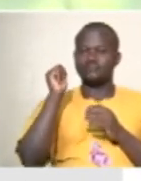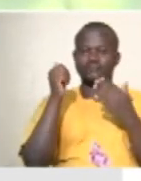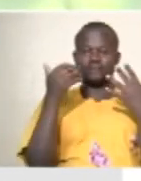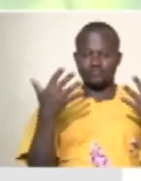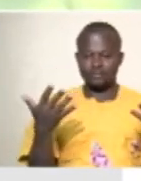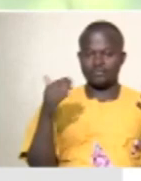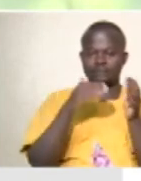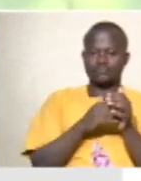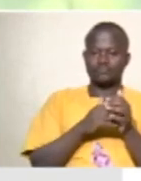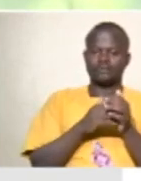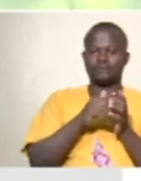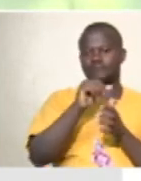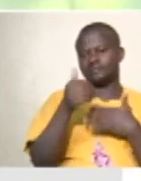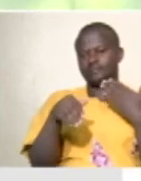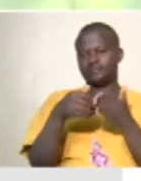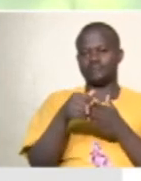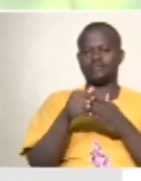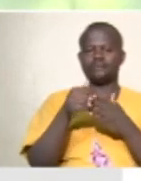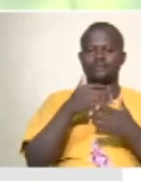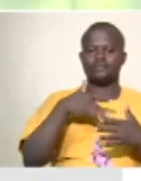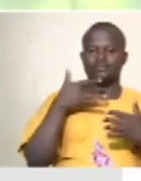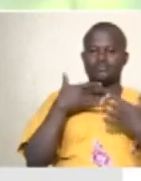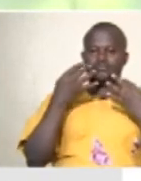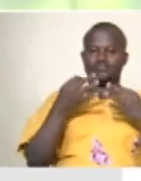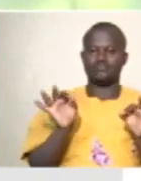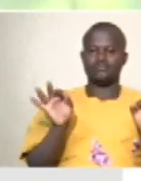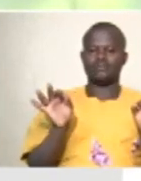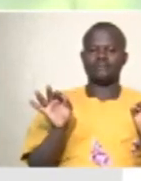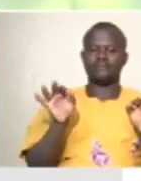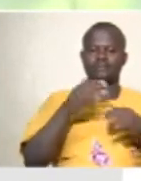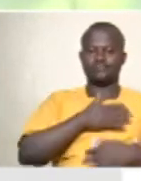zaba ndetse n'izo kwidagadura